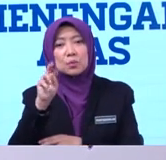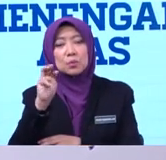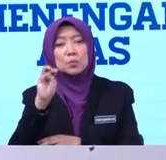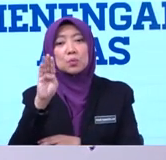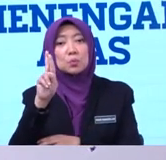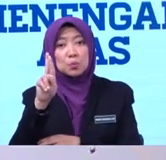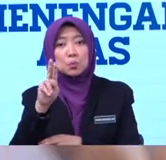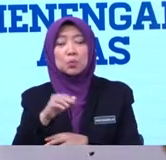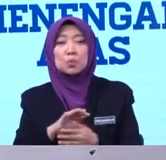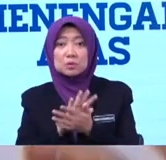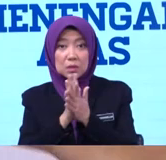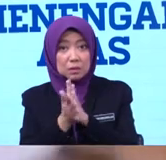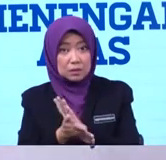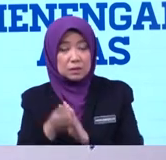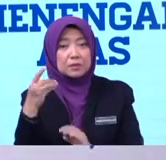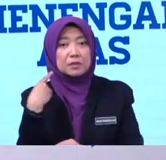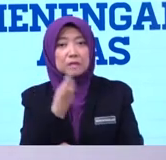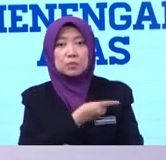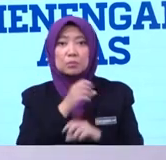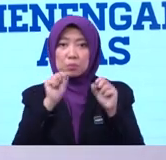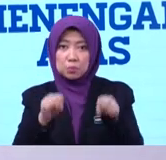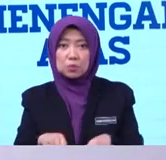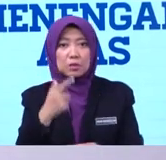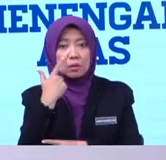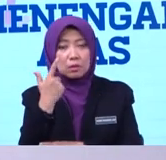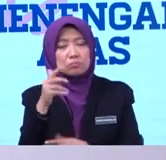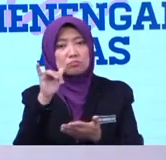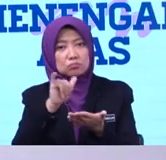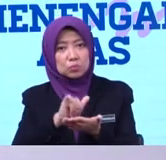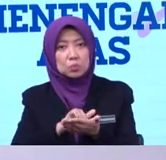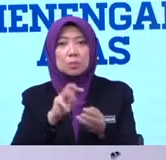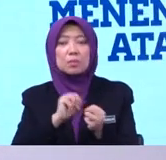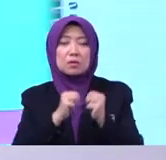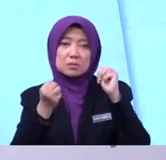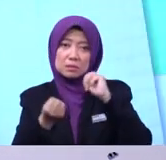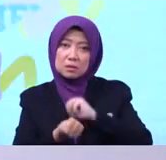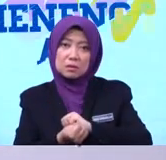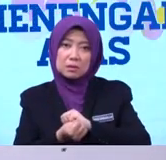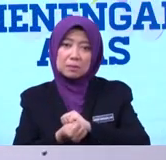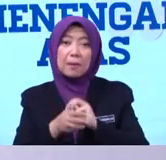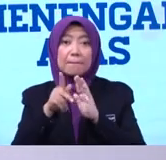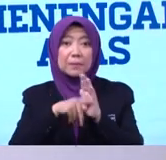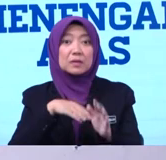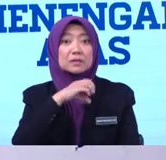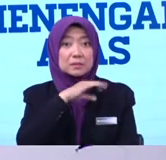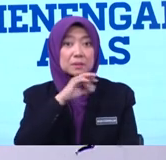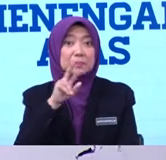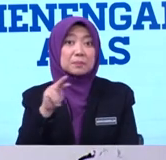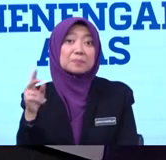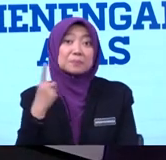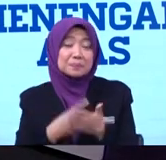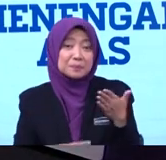jadi di sini event boleh lihat Ia merupakan satu masalah pencemaran Apa jawabannya